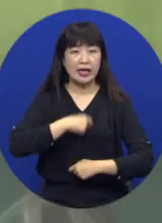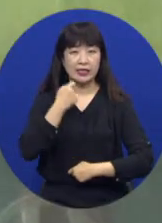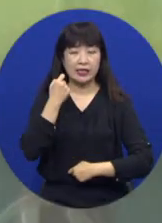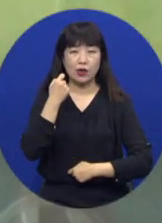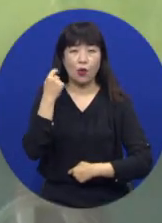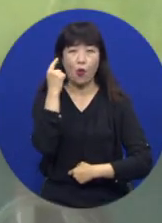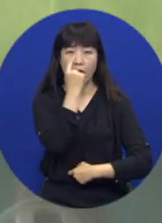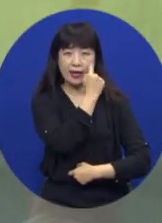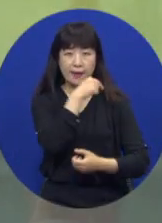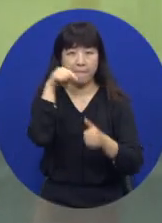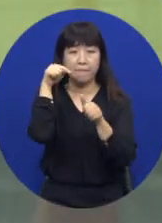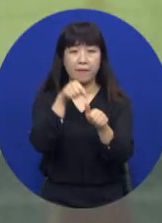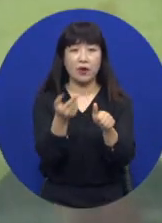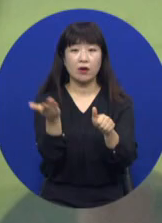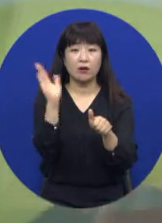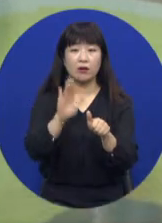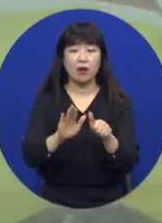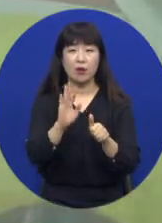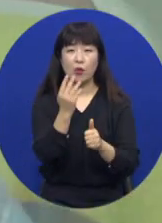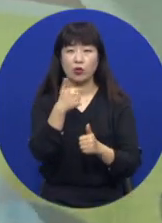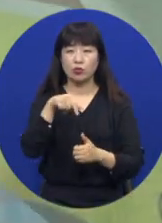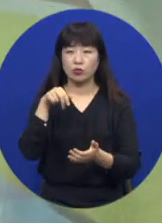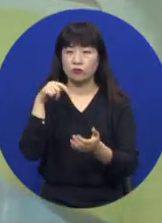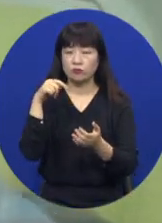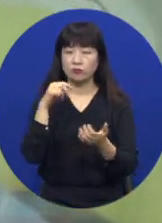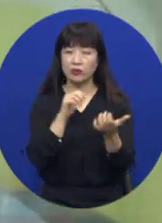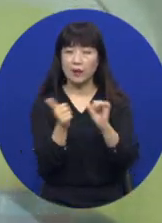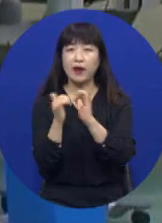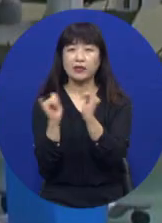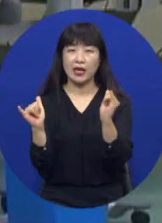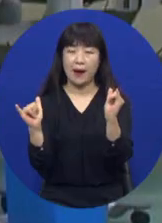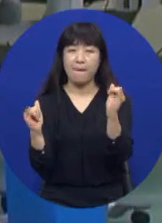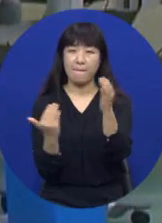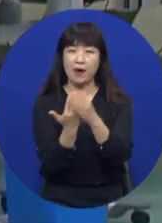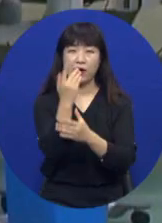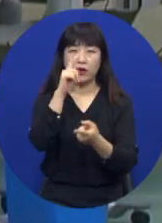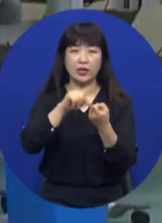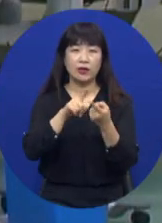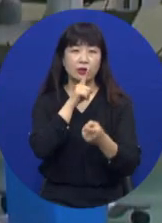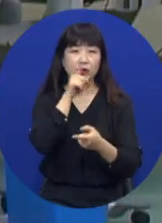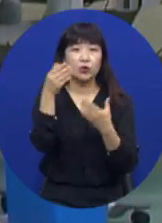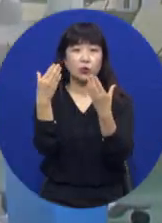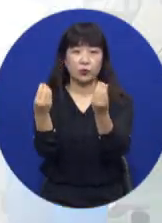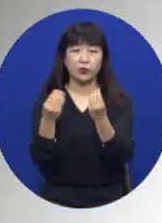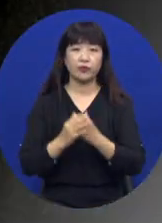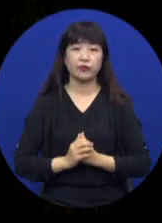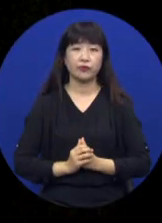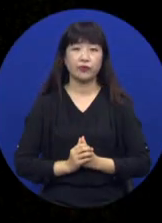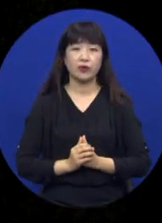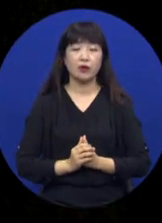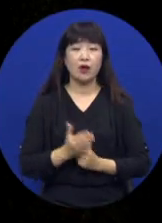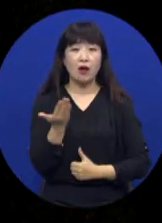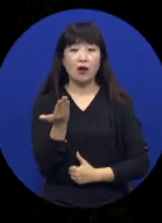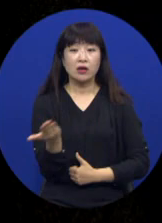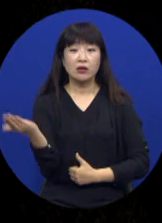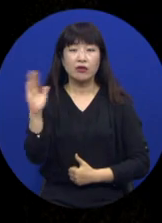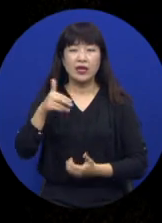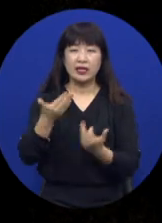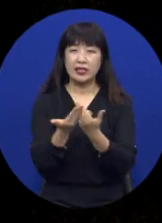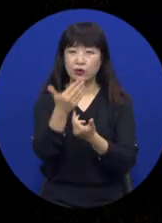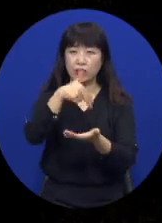지시했고 보건소는 곧바로 사망자가 발생했다고 신고했습니다 그런데 제주도는